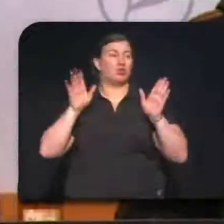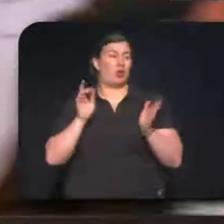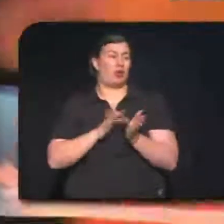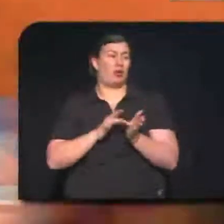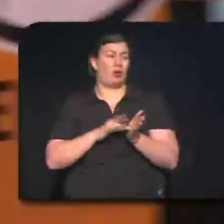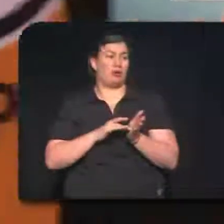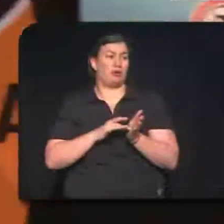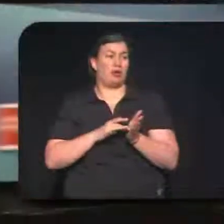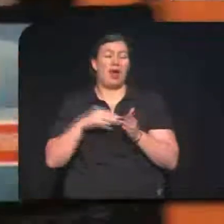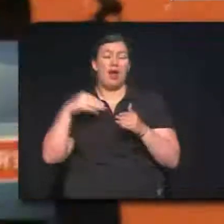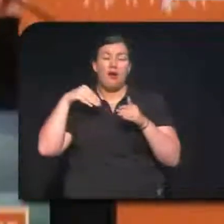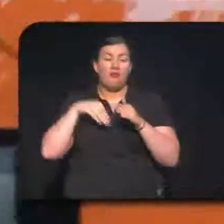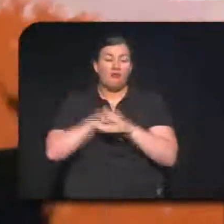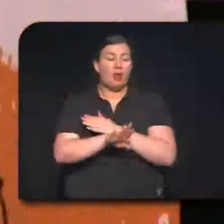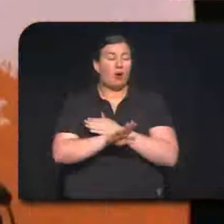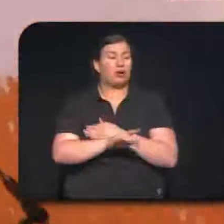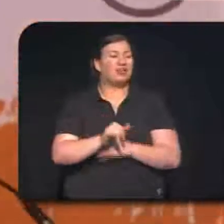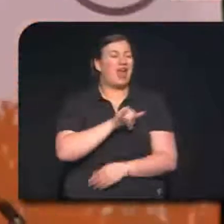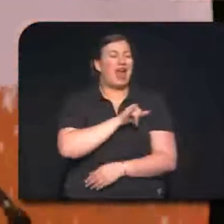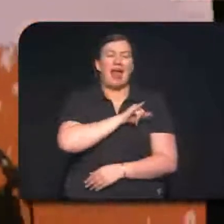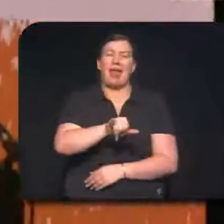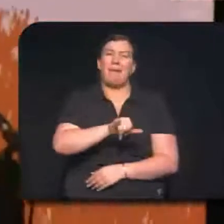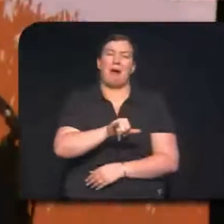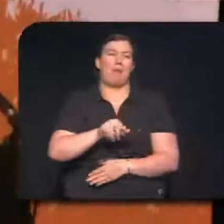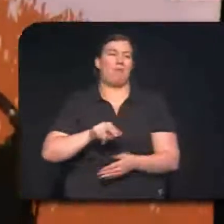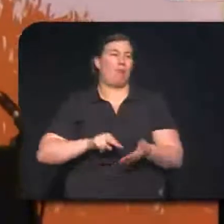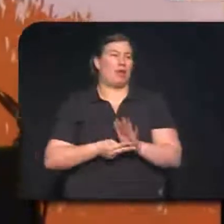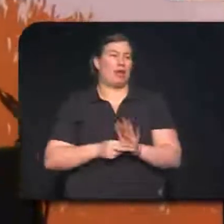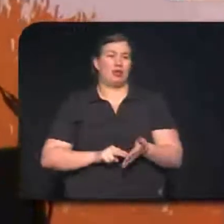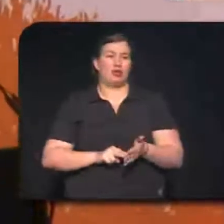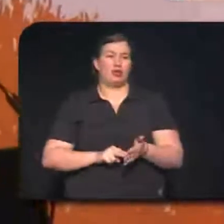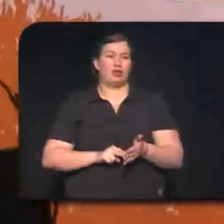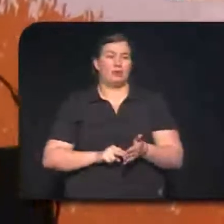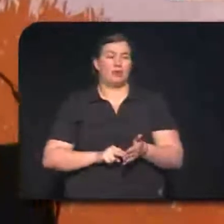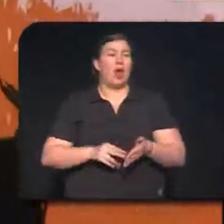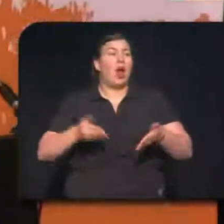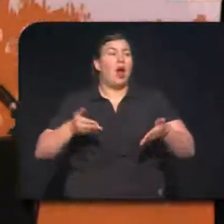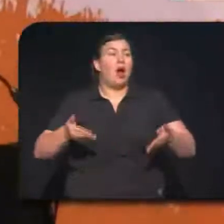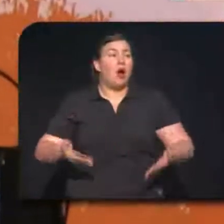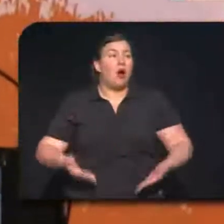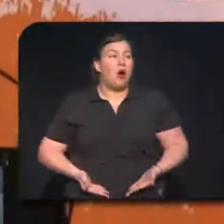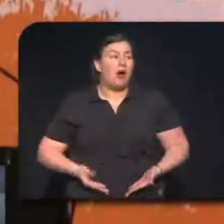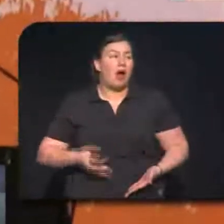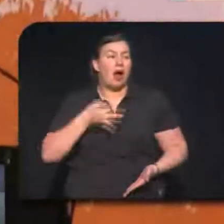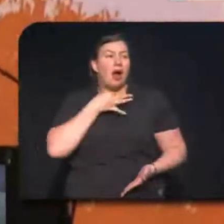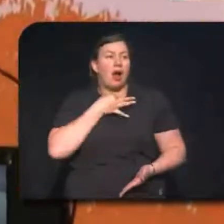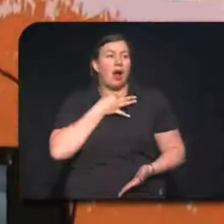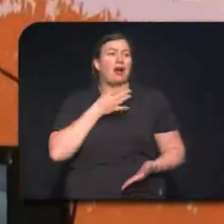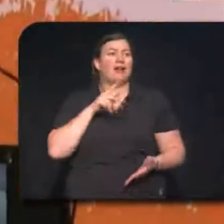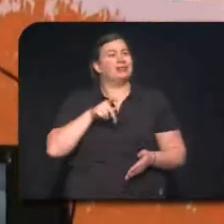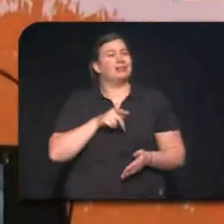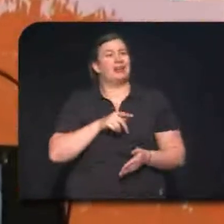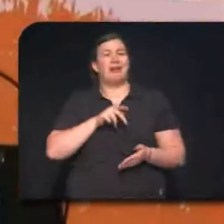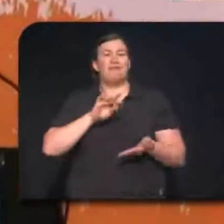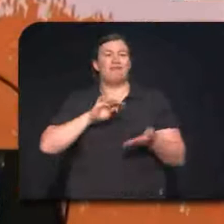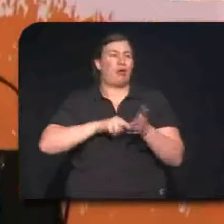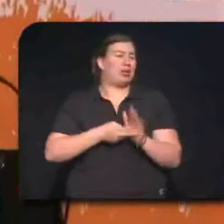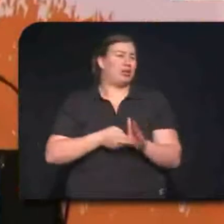politisch Hunger ist ein politisch gemachtes Problem wir wollen dagegen kämpfen